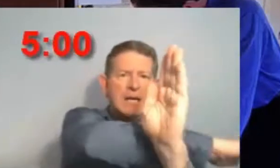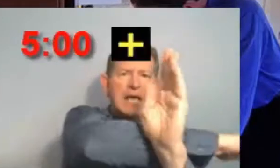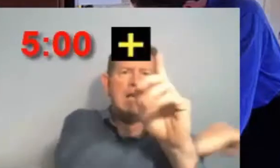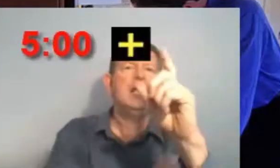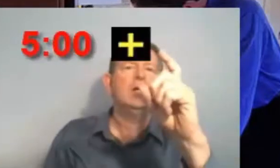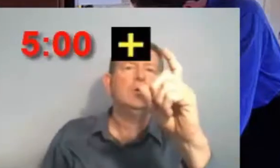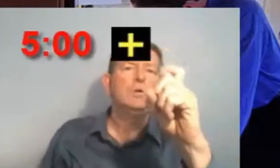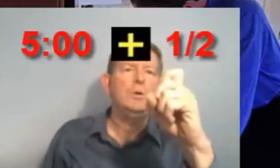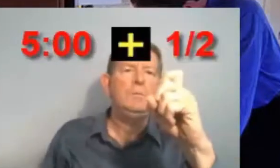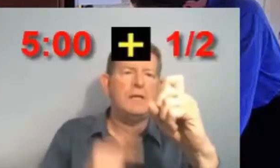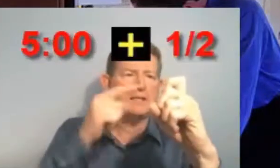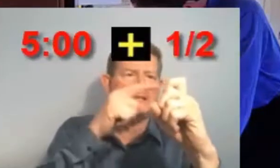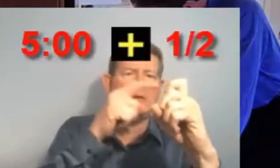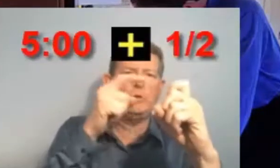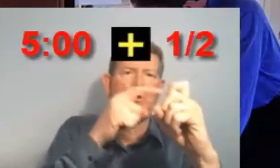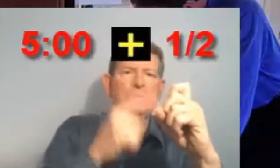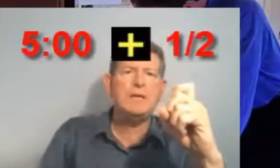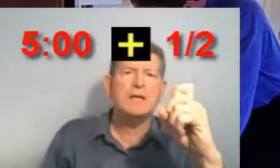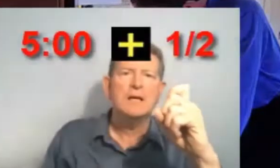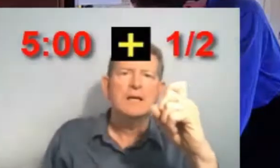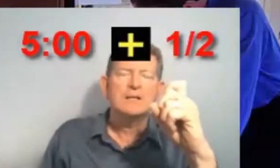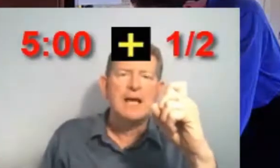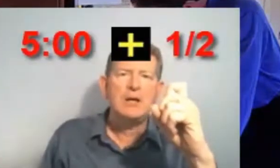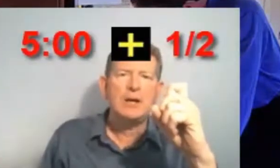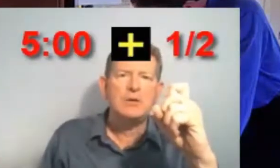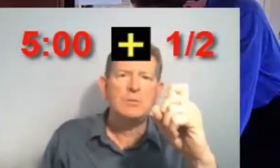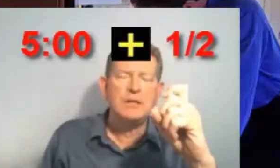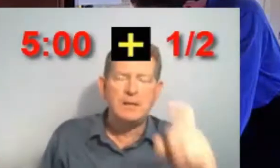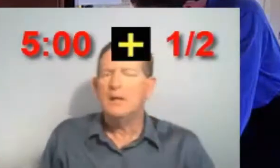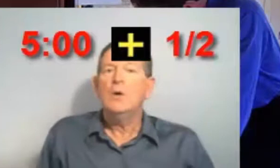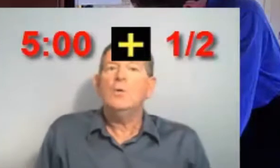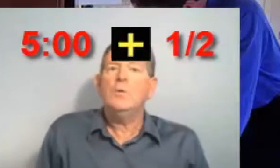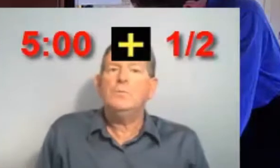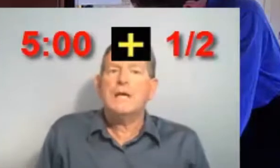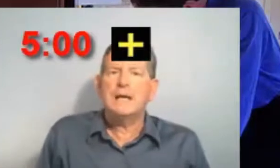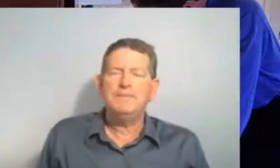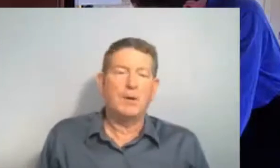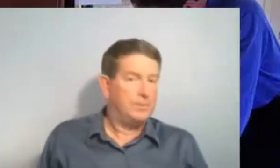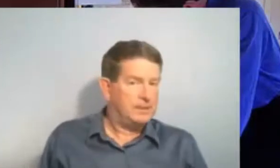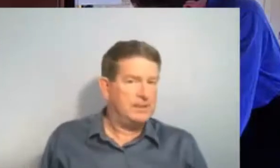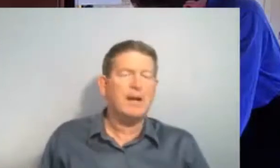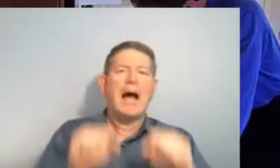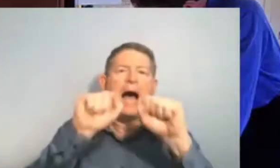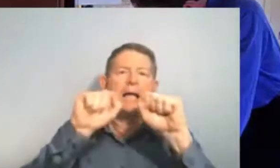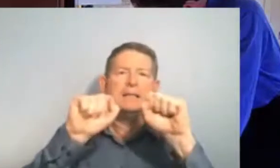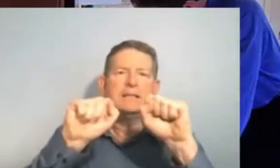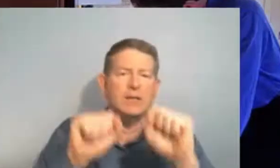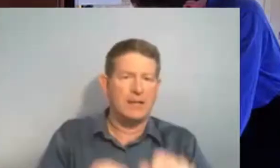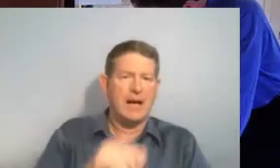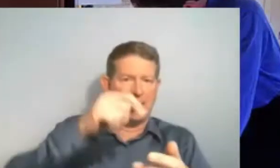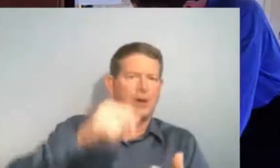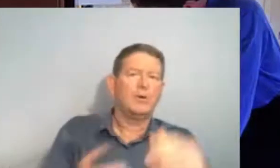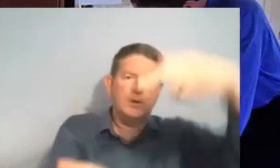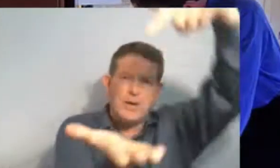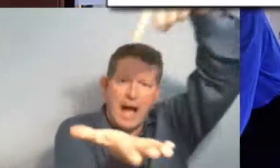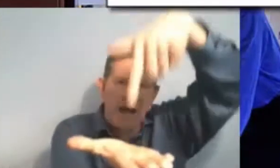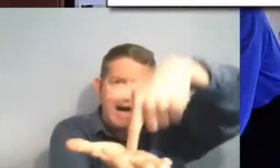5h30. Ça c'est demi. 5h30, ou bien, on peut dire,